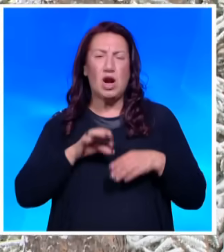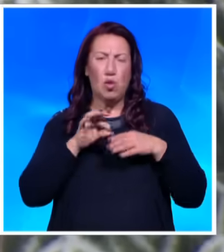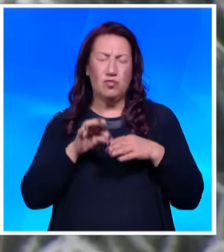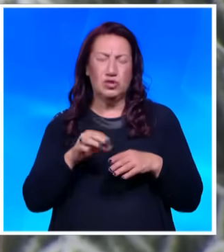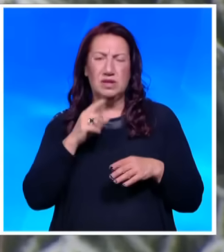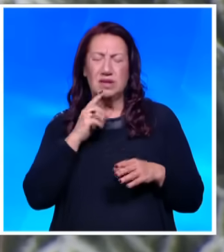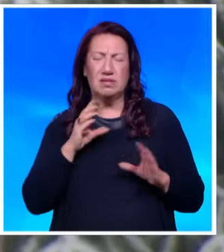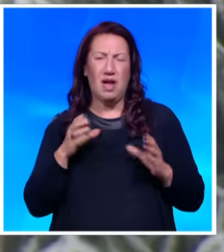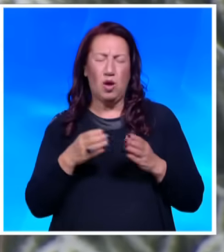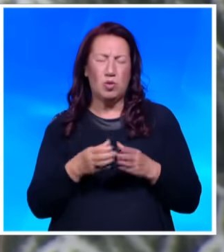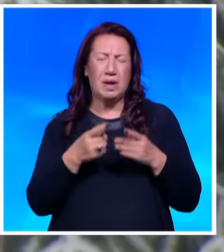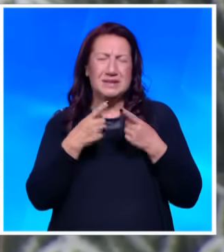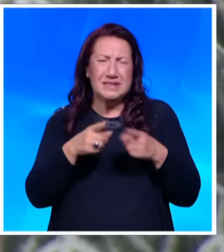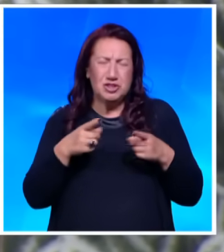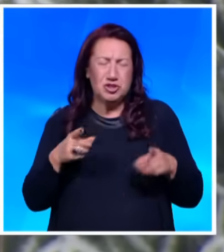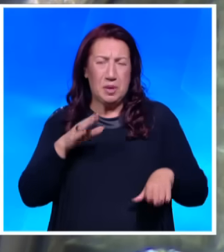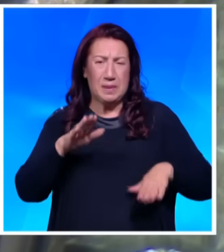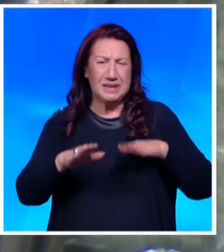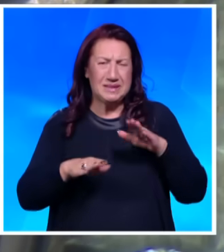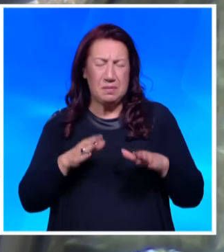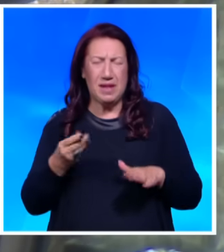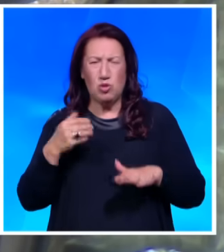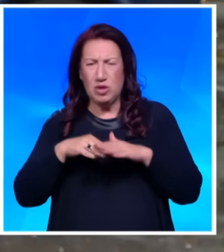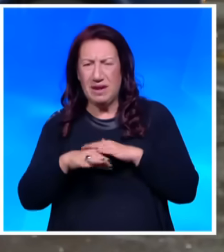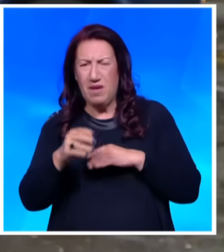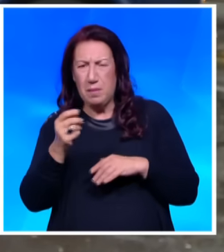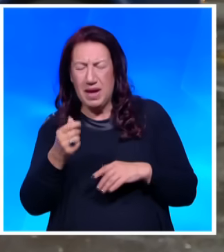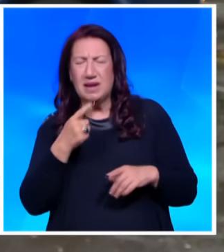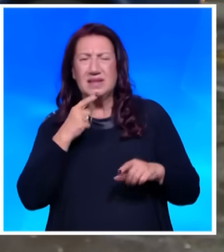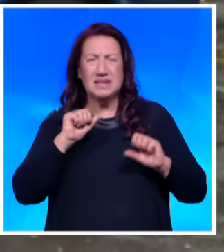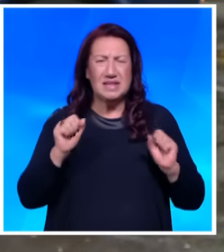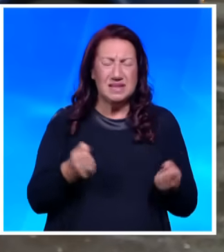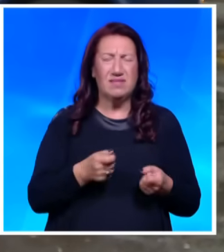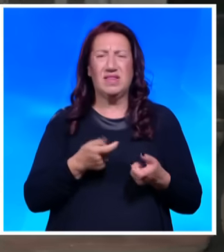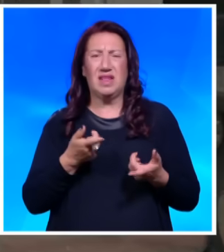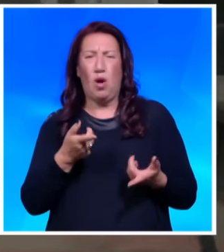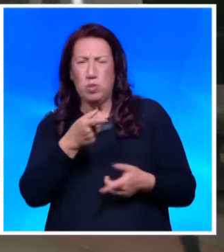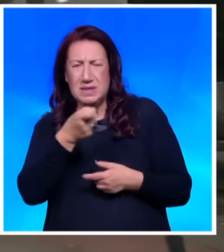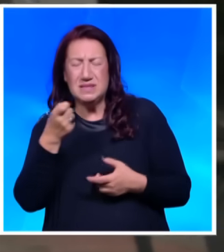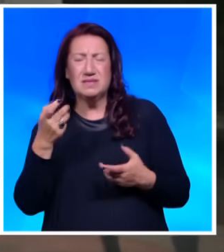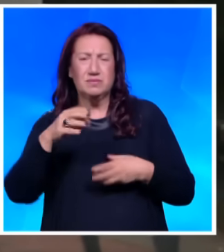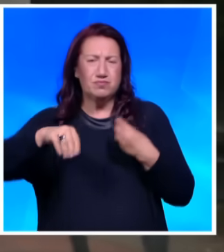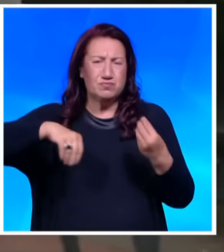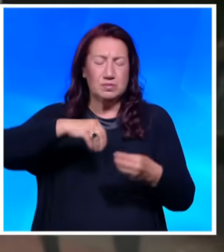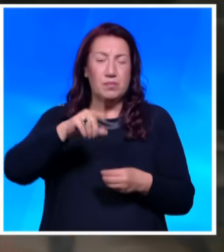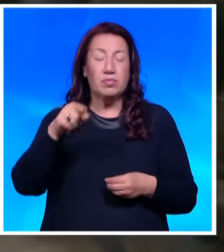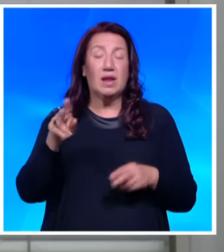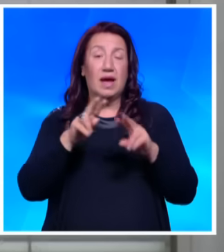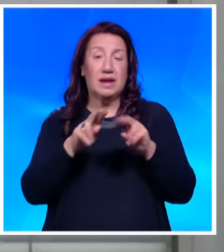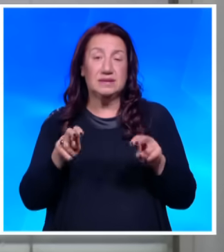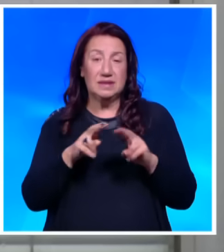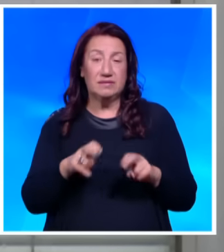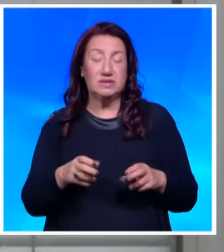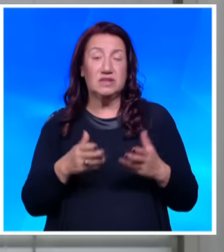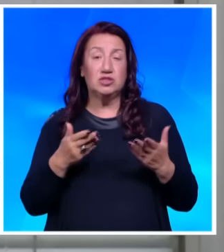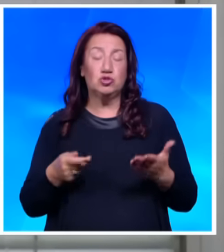пари, длъжностни престъпления. Комисията по хазарта се разследва защо хазартният бизнес на Божков е плащал по-малко данъци и такси.